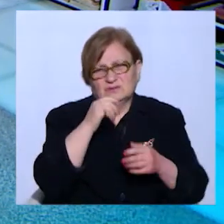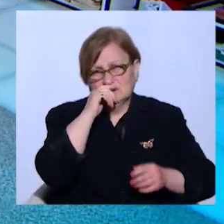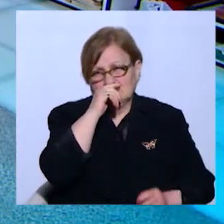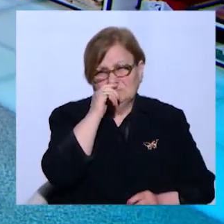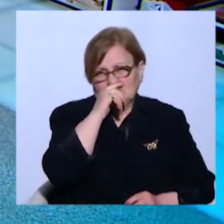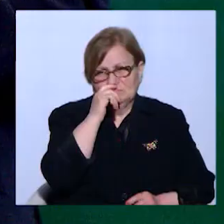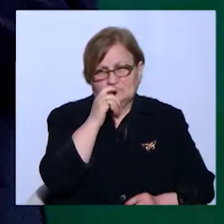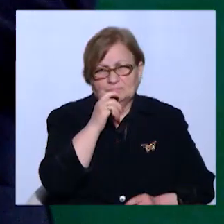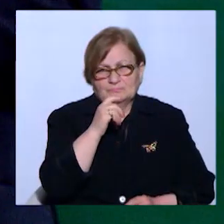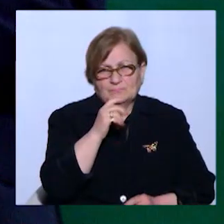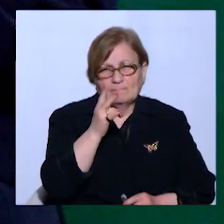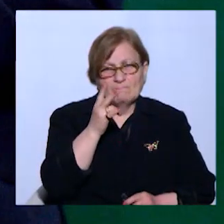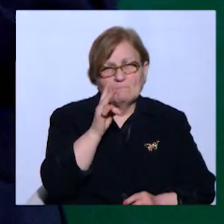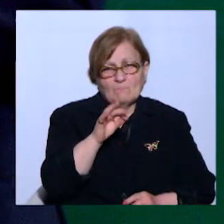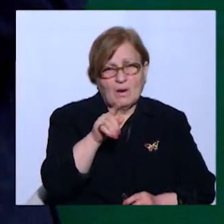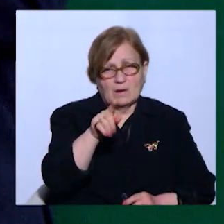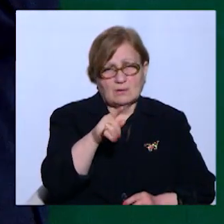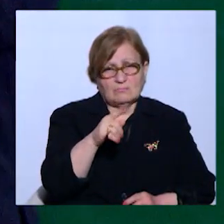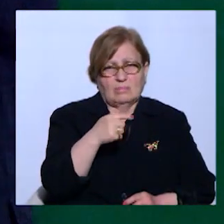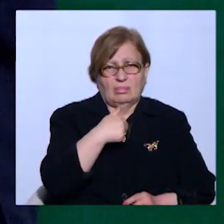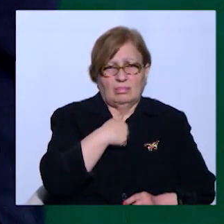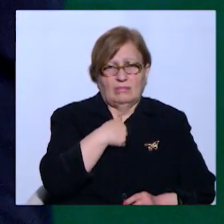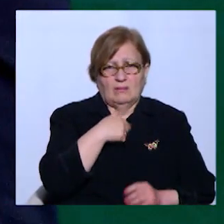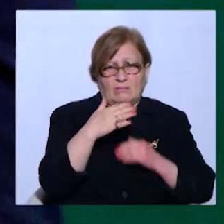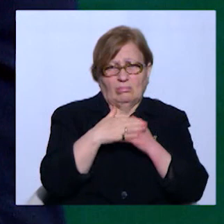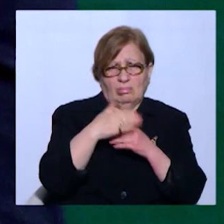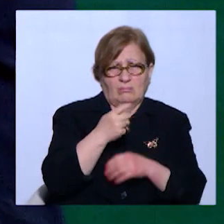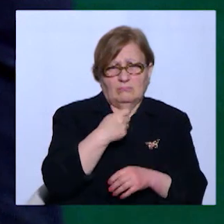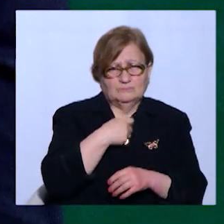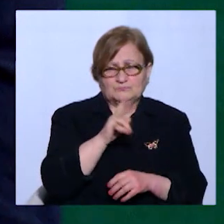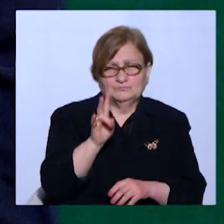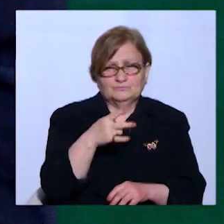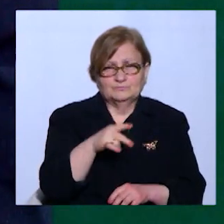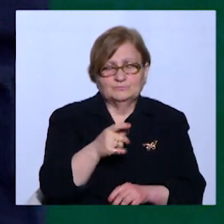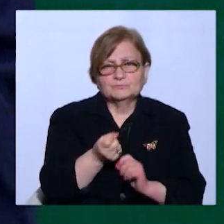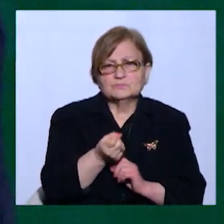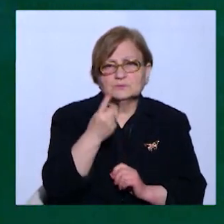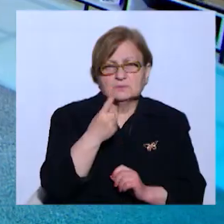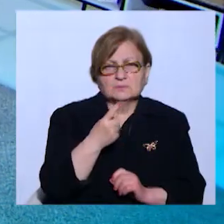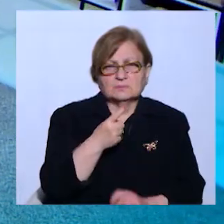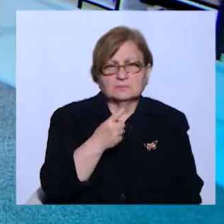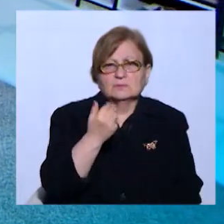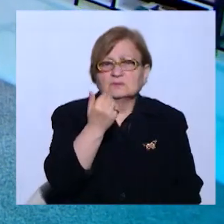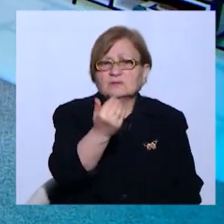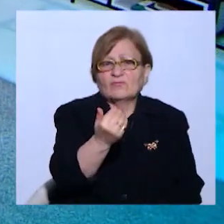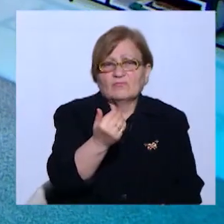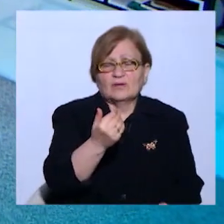ნუ გამამტყუნებთ მე, ნუ გამამტყუნებთ მე ახლა იმ თვალსაზრისით, რომ საიდან წერს ეს ადამიანი ამას. ეს არის